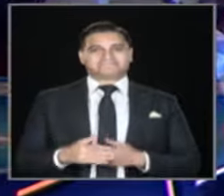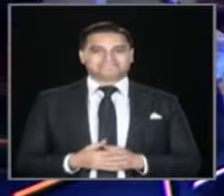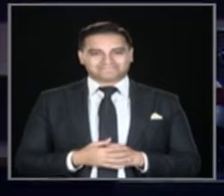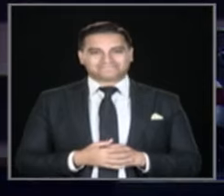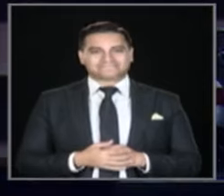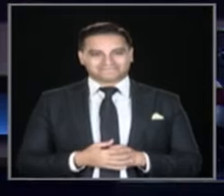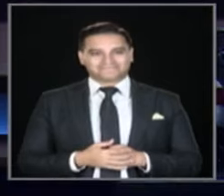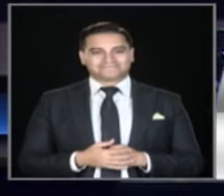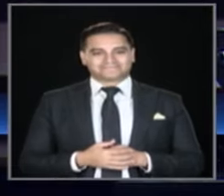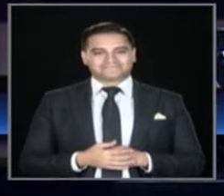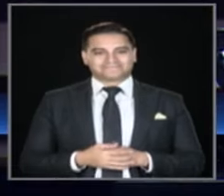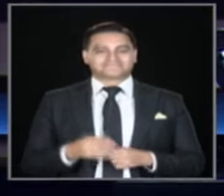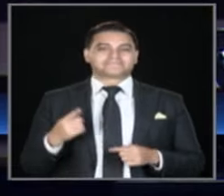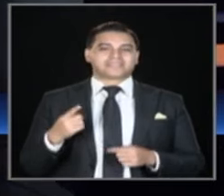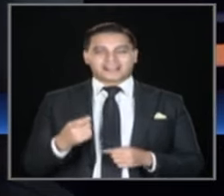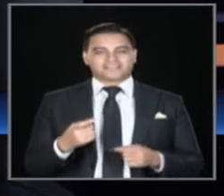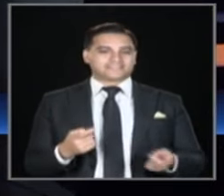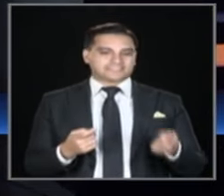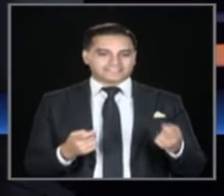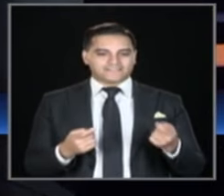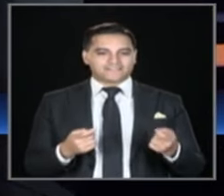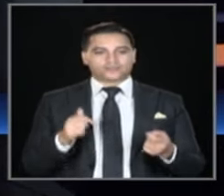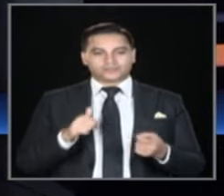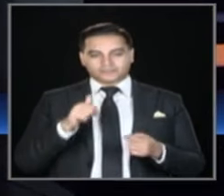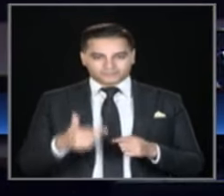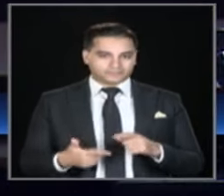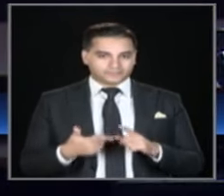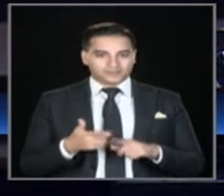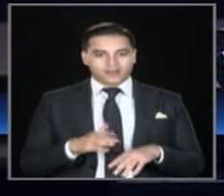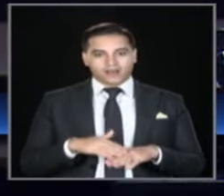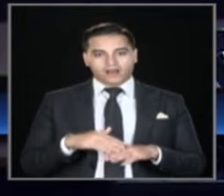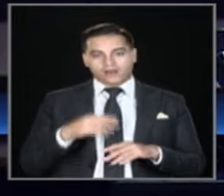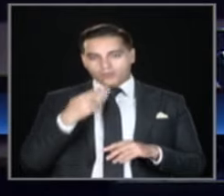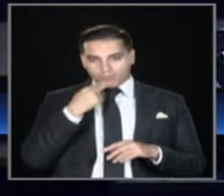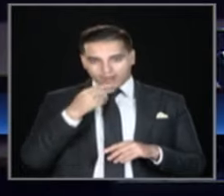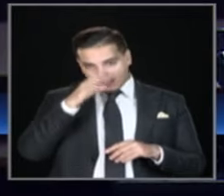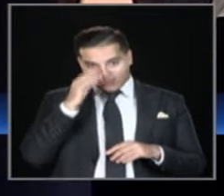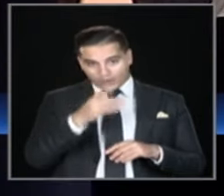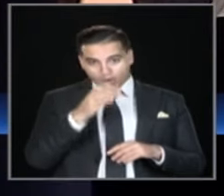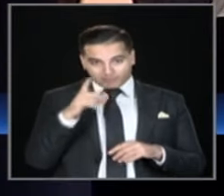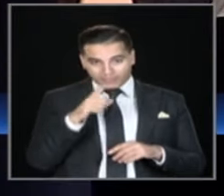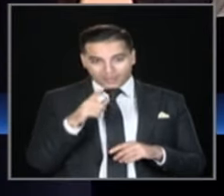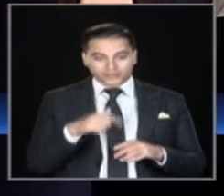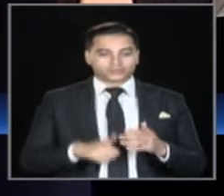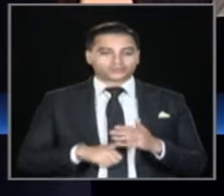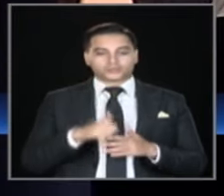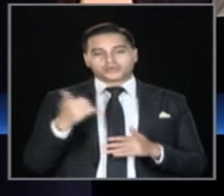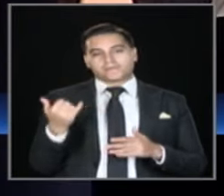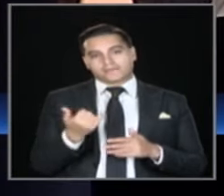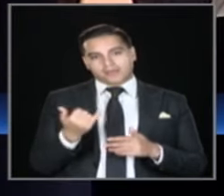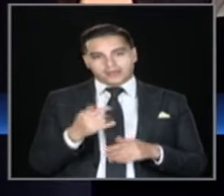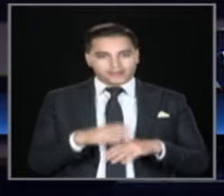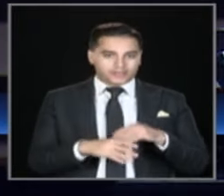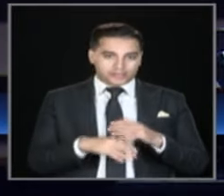الاول هدف بلا مقابل دلوقتي بقى يا رمضان لو جاوبت صح سهلت المهمه